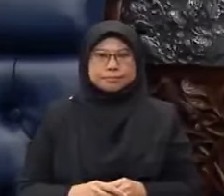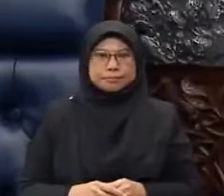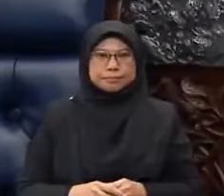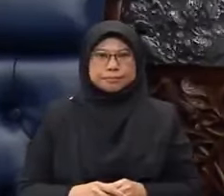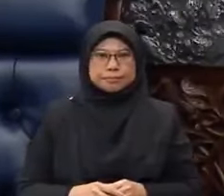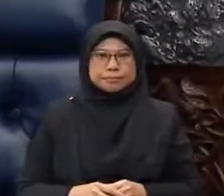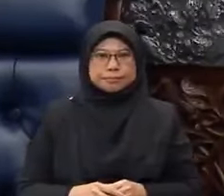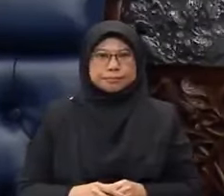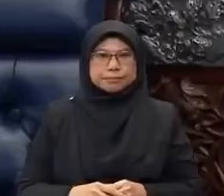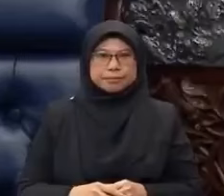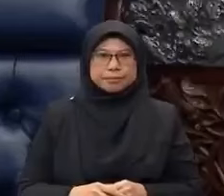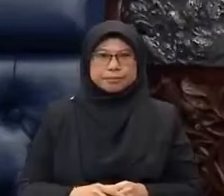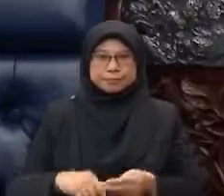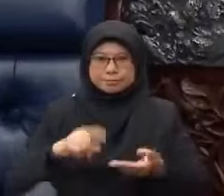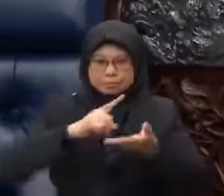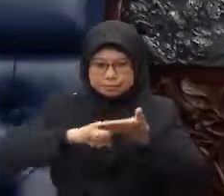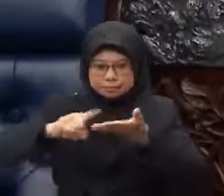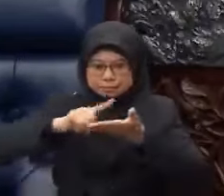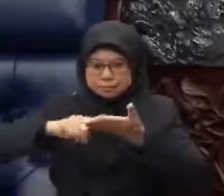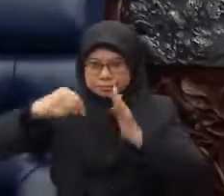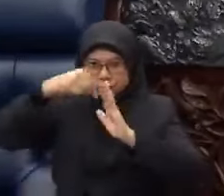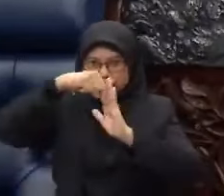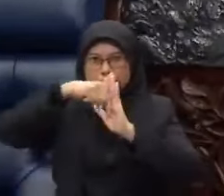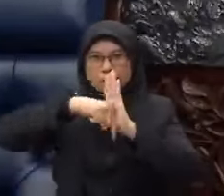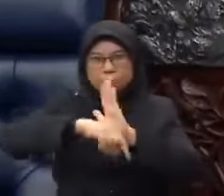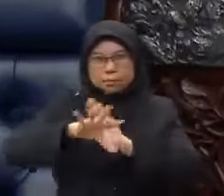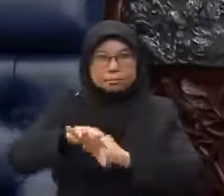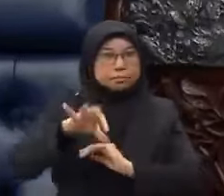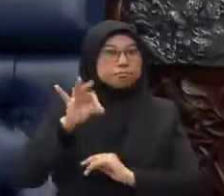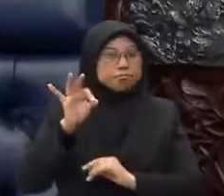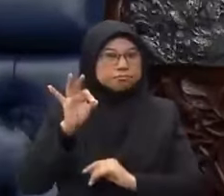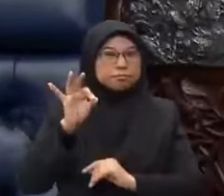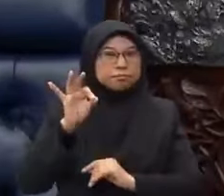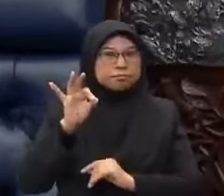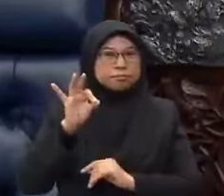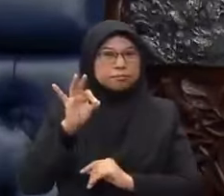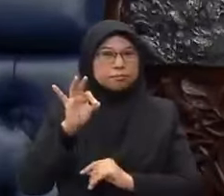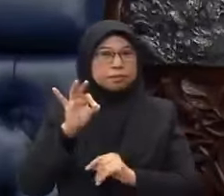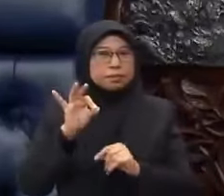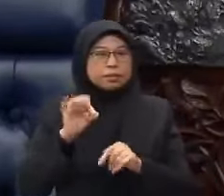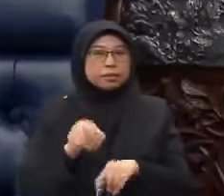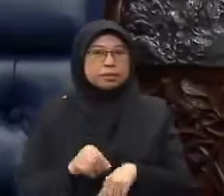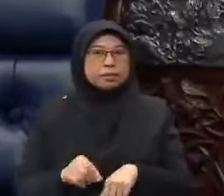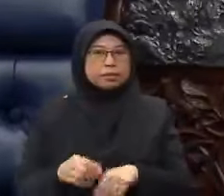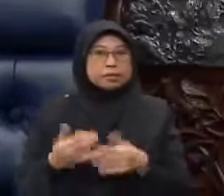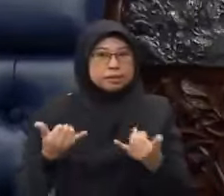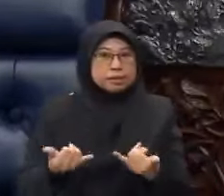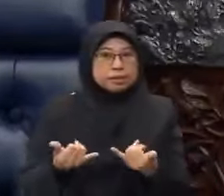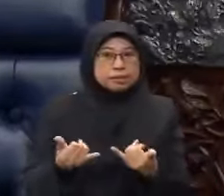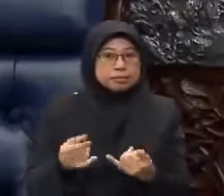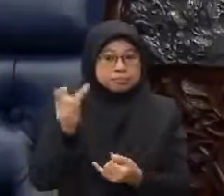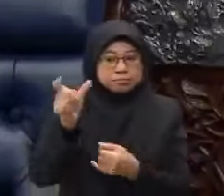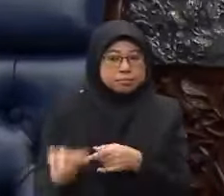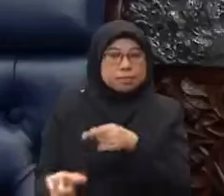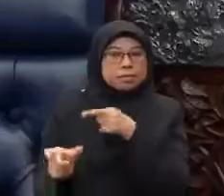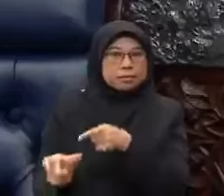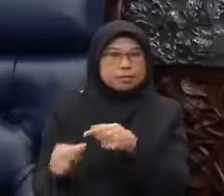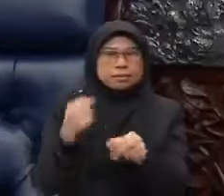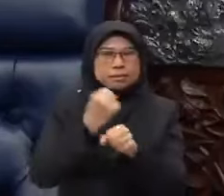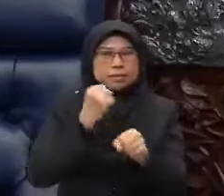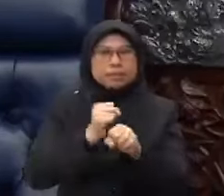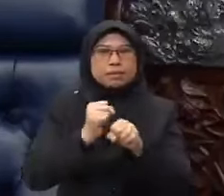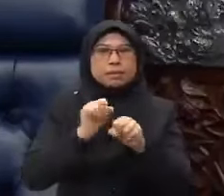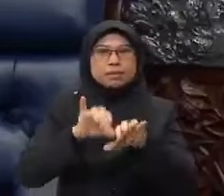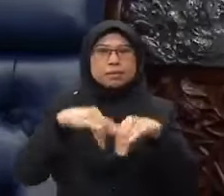dan dan siasatan lanjut juga mendapati bahawa beliau sini kini bekerja di sebuah